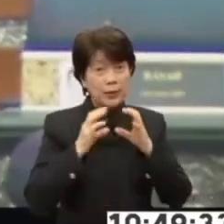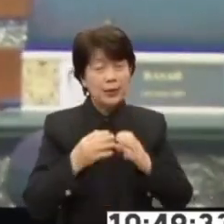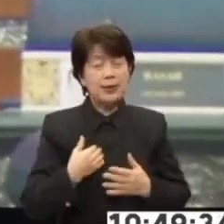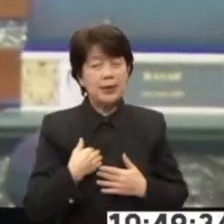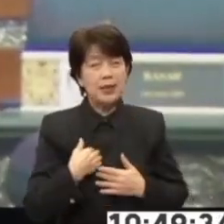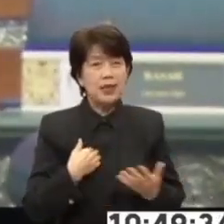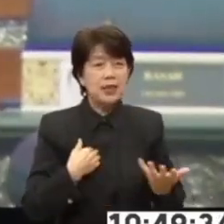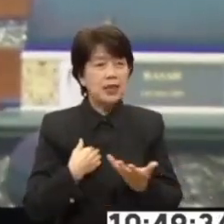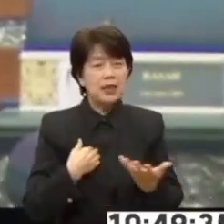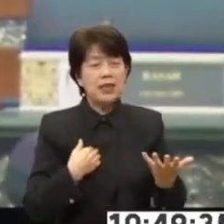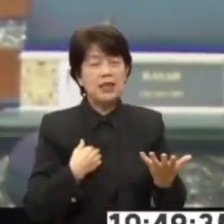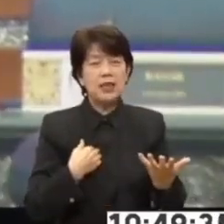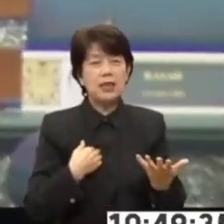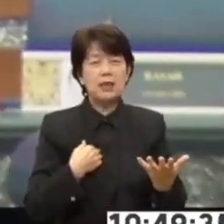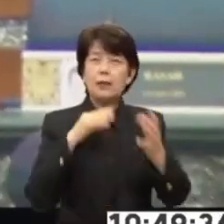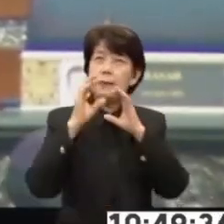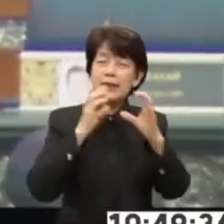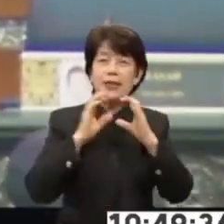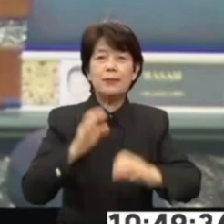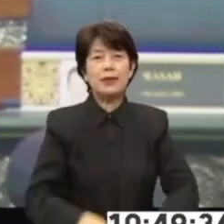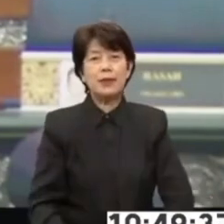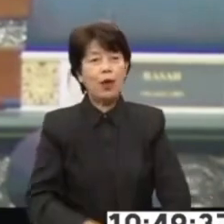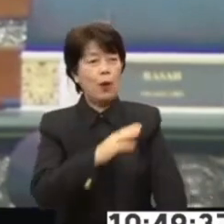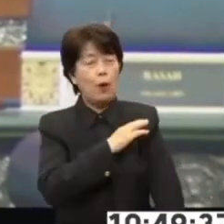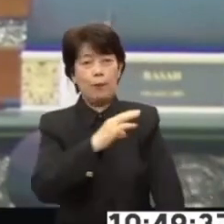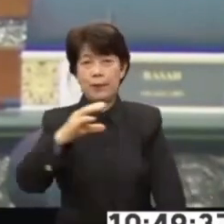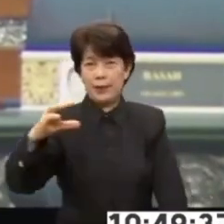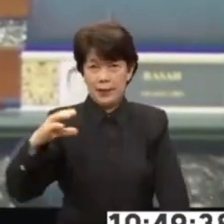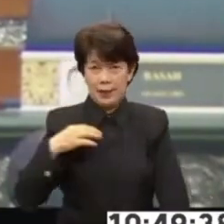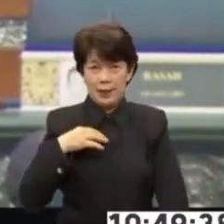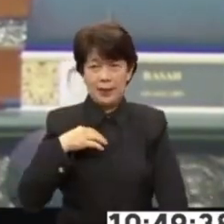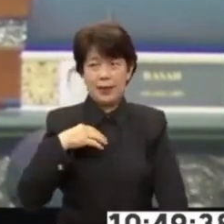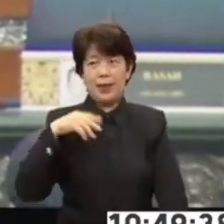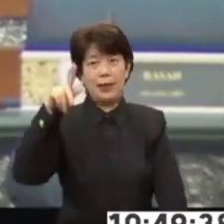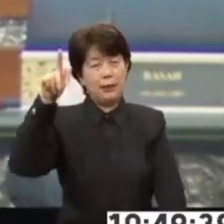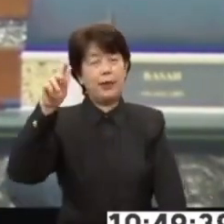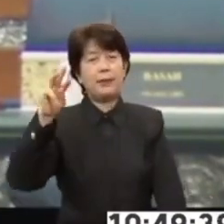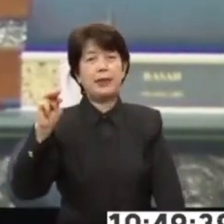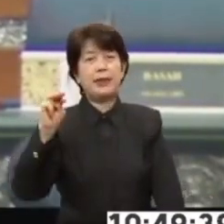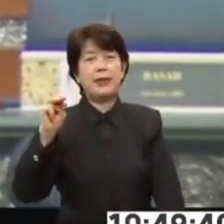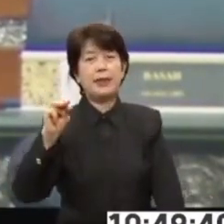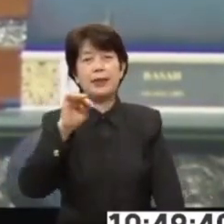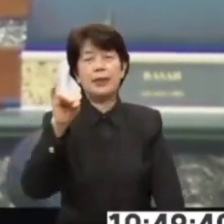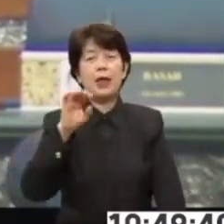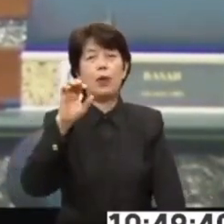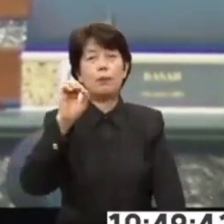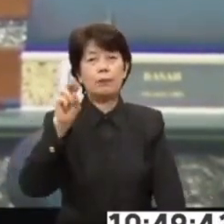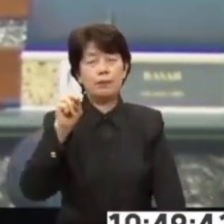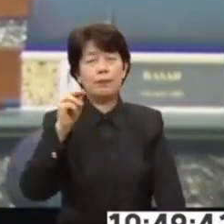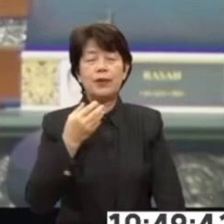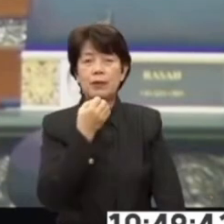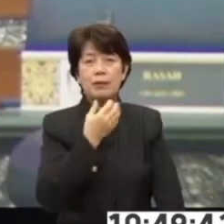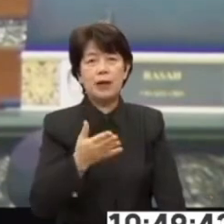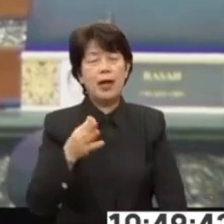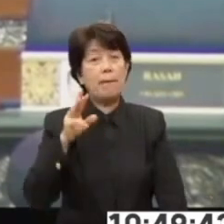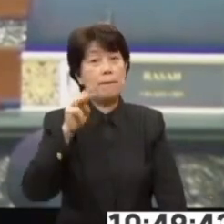komikasi jabatan komunikasi komuniti di bawah jabatan Perdana Menteri ataupun Jom misi